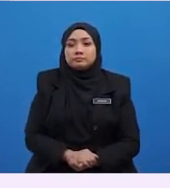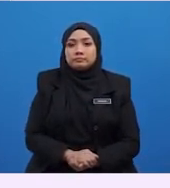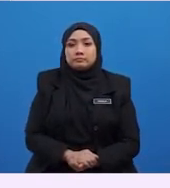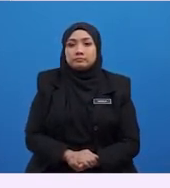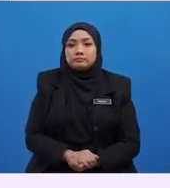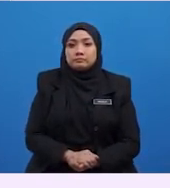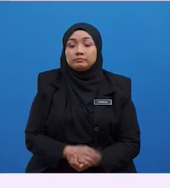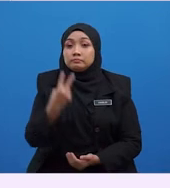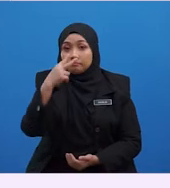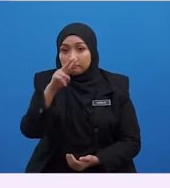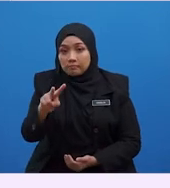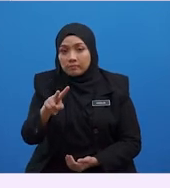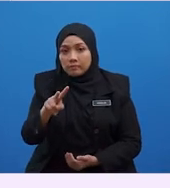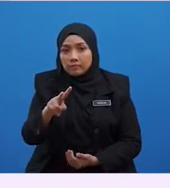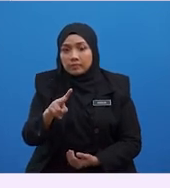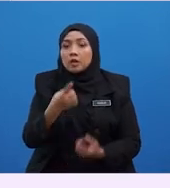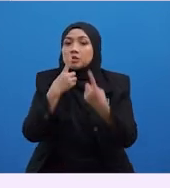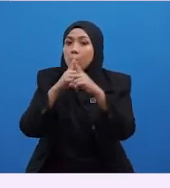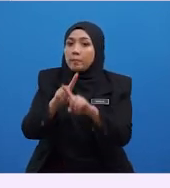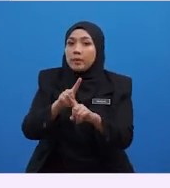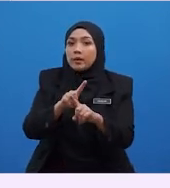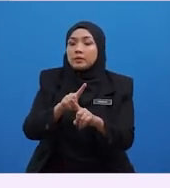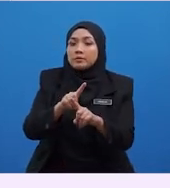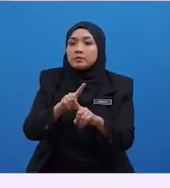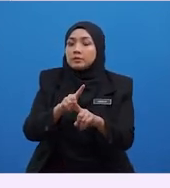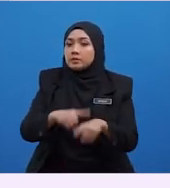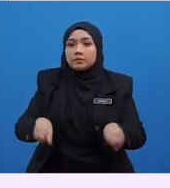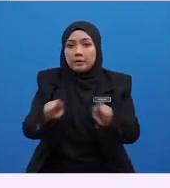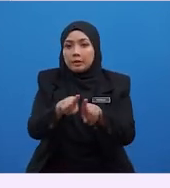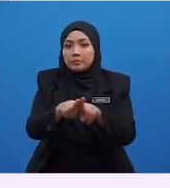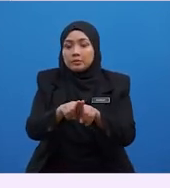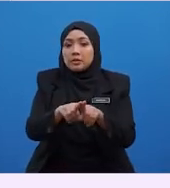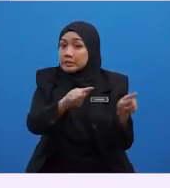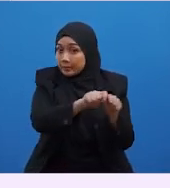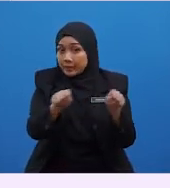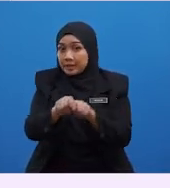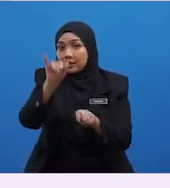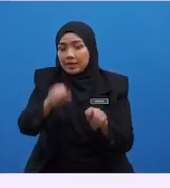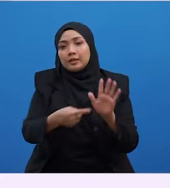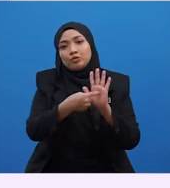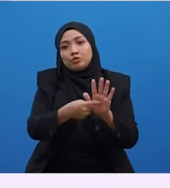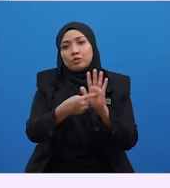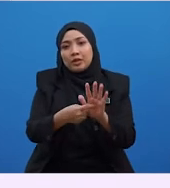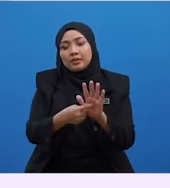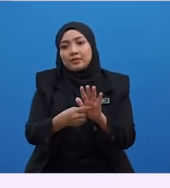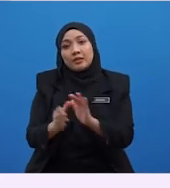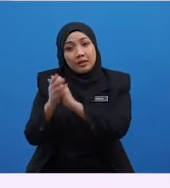Hebatnya, jawapan kamu semua tepat sekali seperti dipaparkan ini. Tahniah!